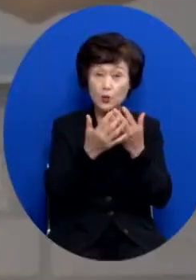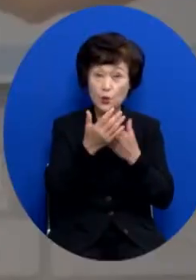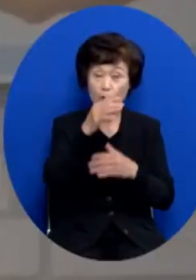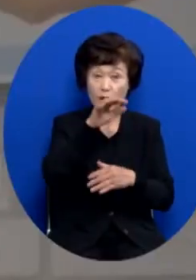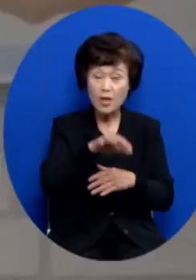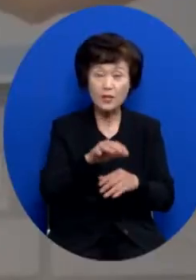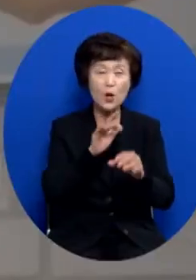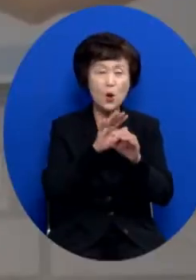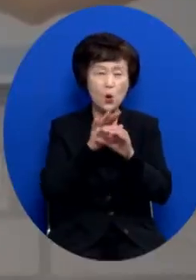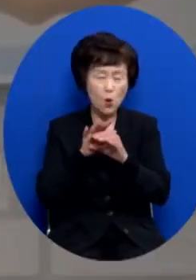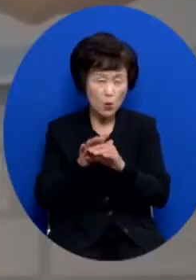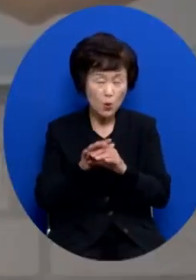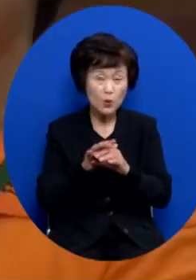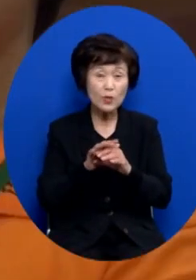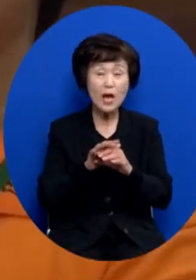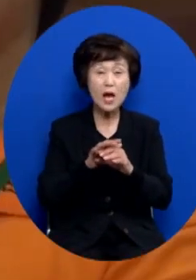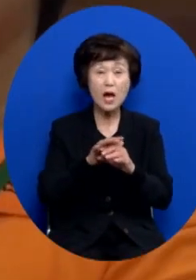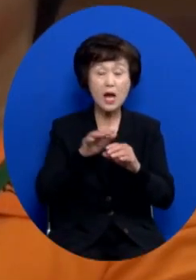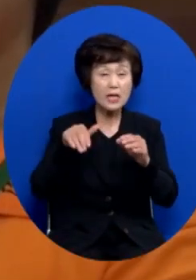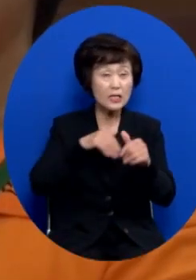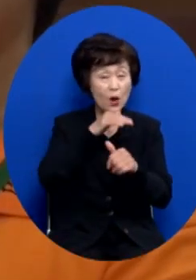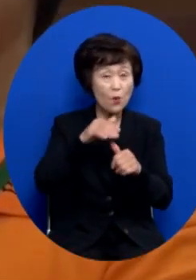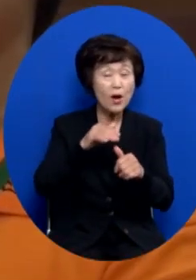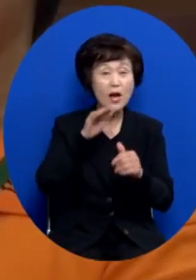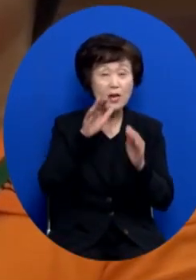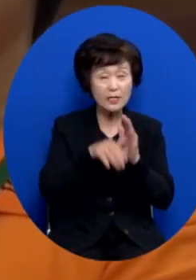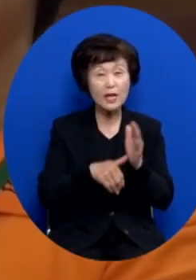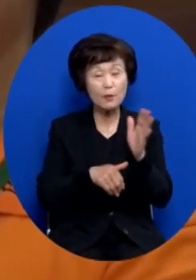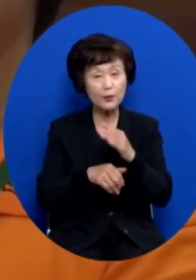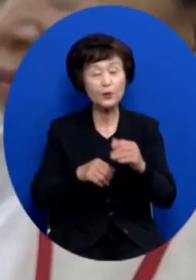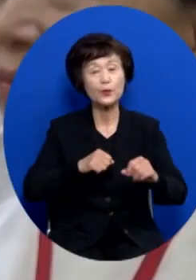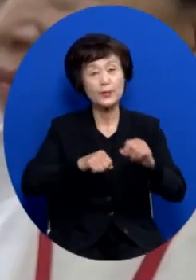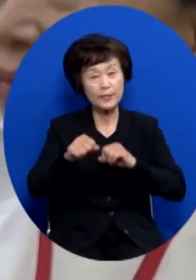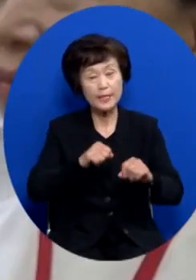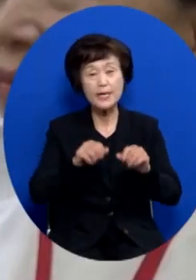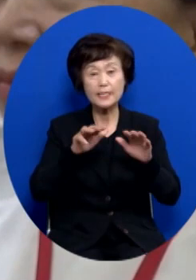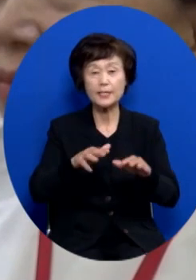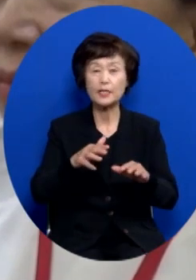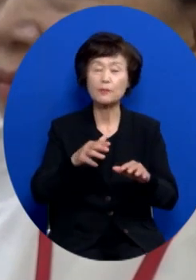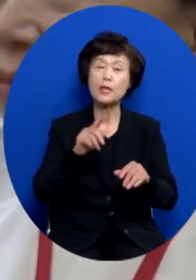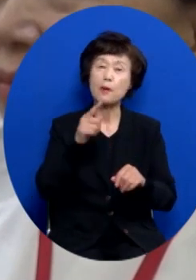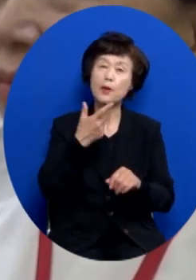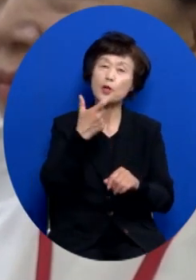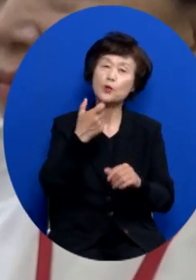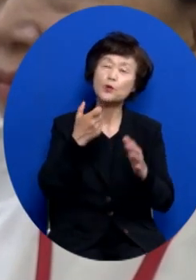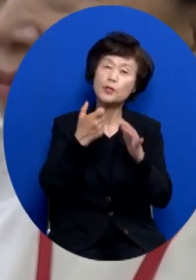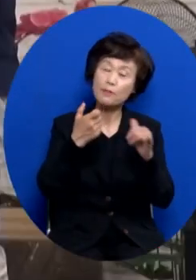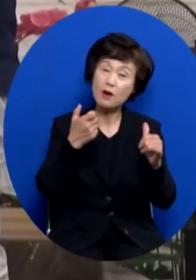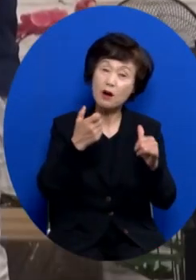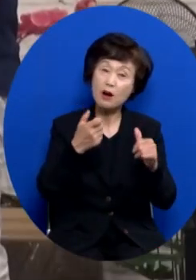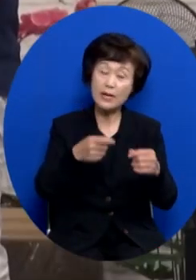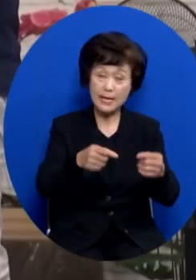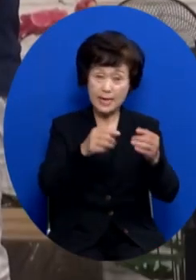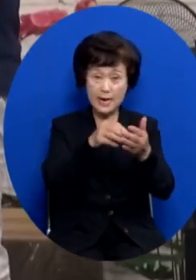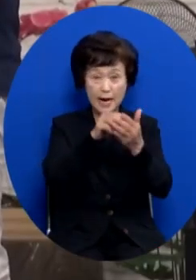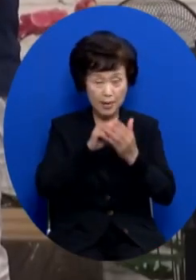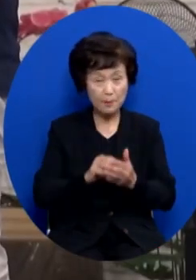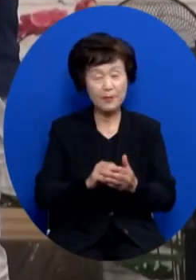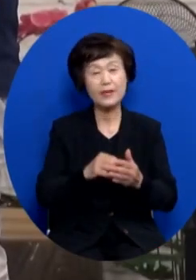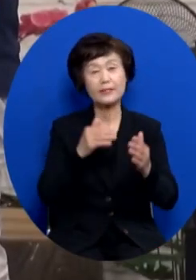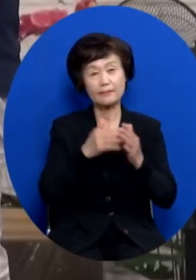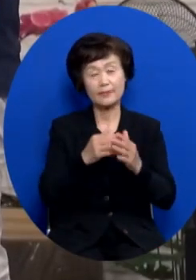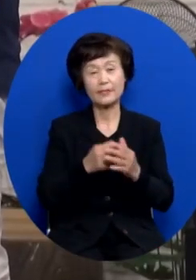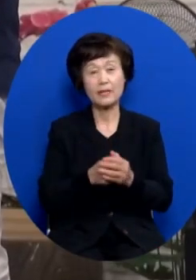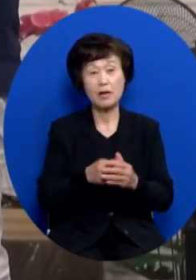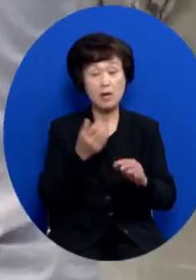코로나 팬데믹 상황 가운데 활동을 시작해 지금은 84가정, 약 160여 명이 가입해 연합해 가고 있습니다.